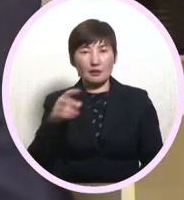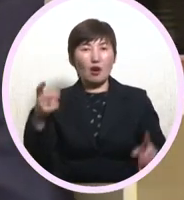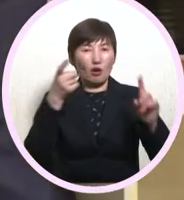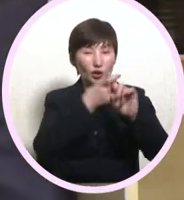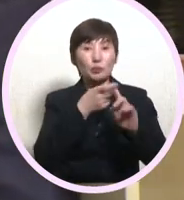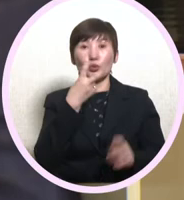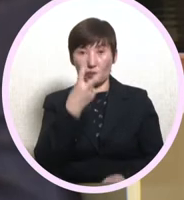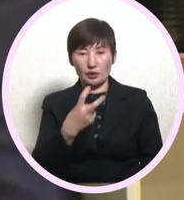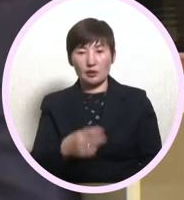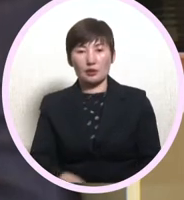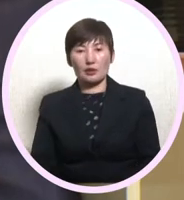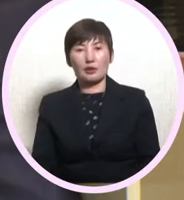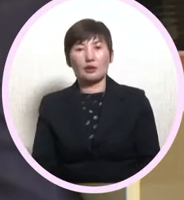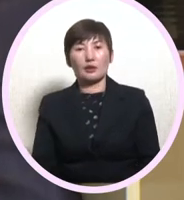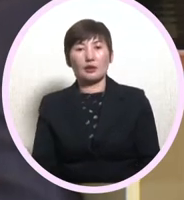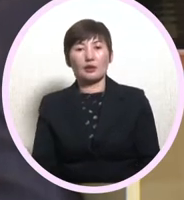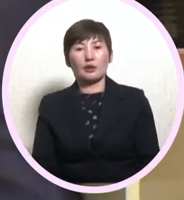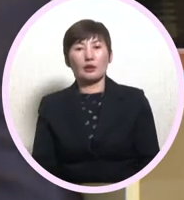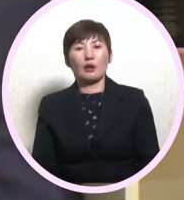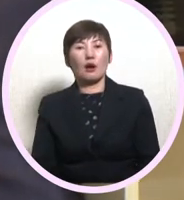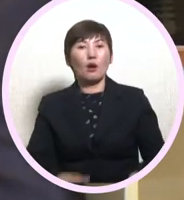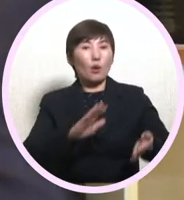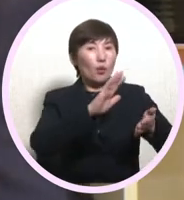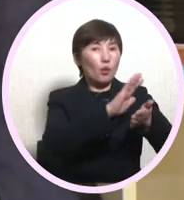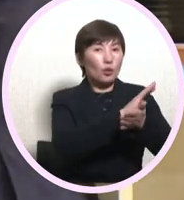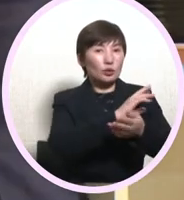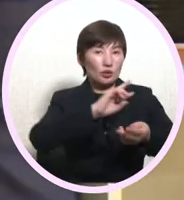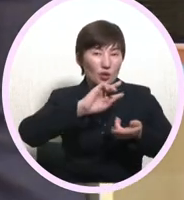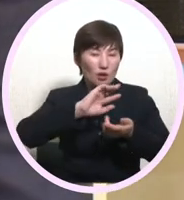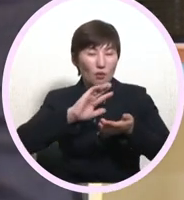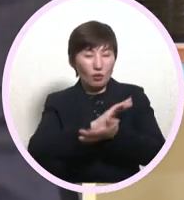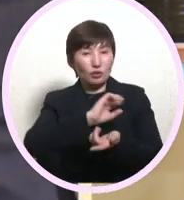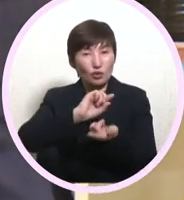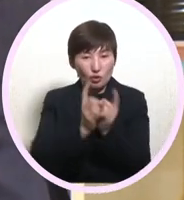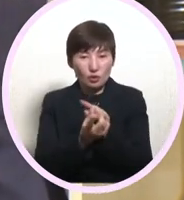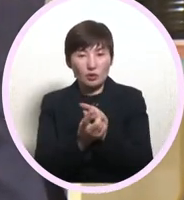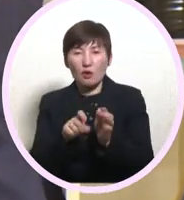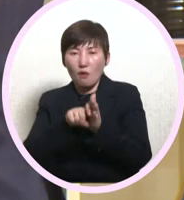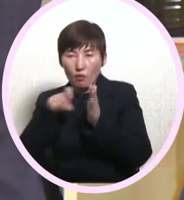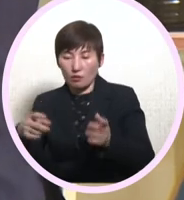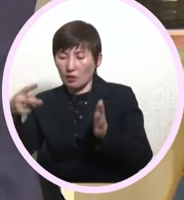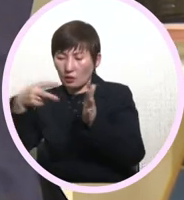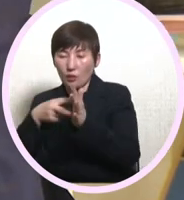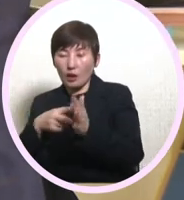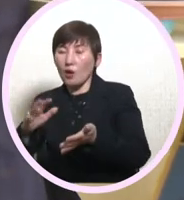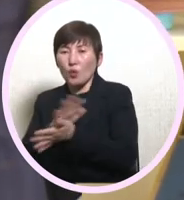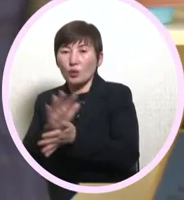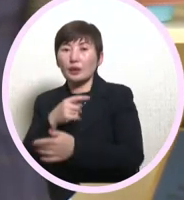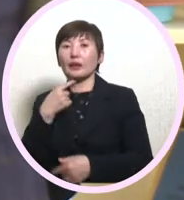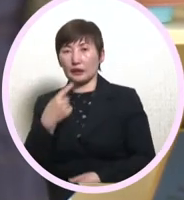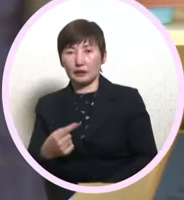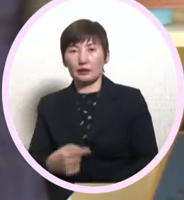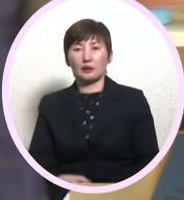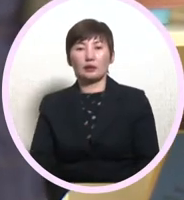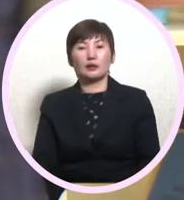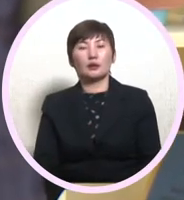Хурдны өөрчлөлтийг хугацааны өөрчлөлт харьцуулсан харьцааг хурдтал гэдэг. За тэгвэл хэдүүлээ эцсийн хурднаас анхны хурдыг